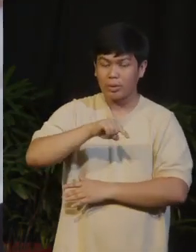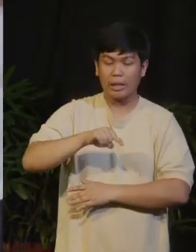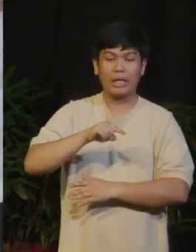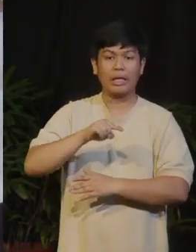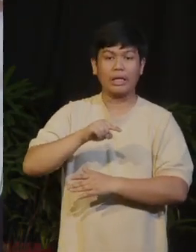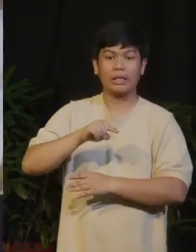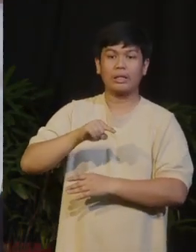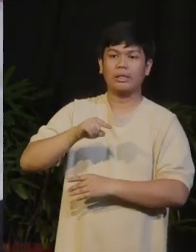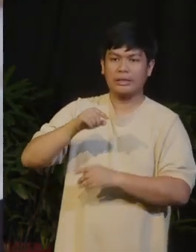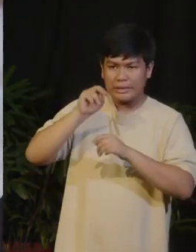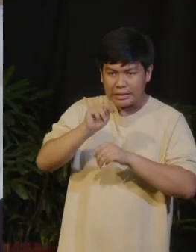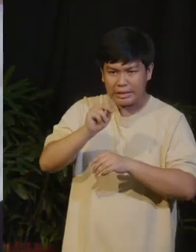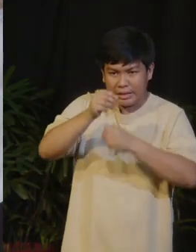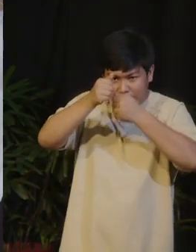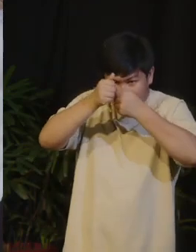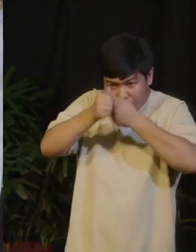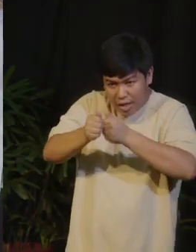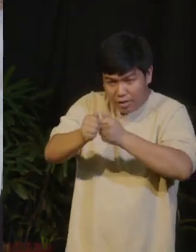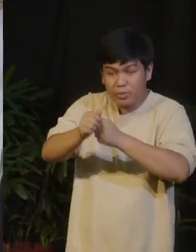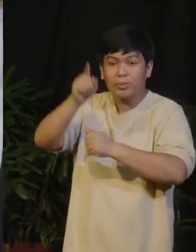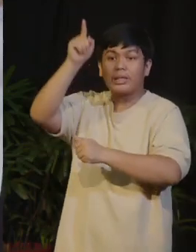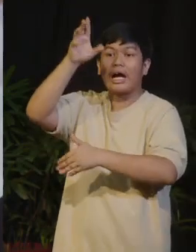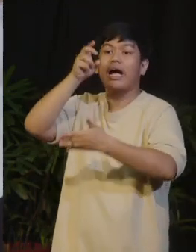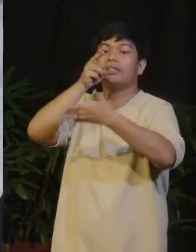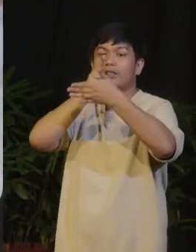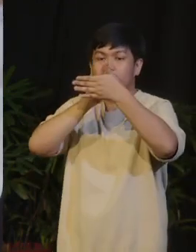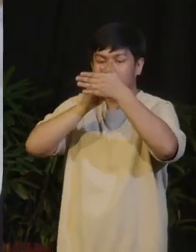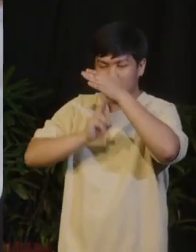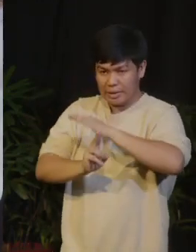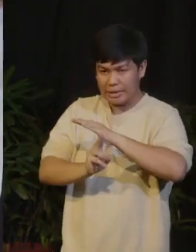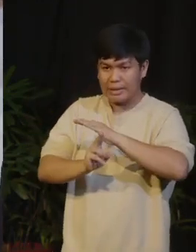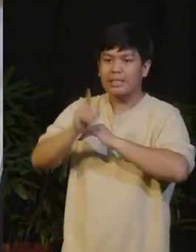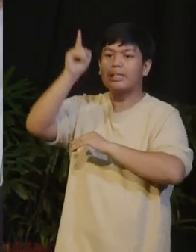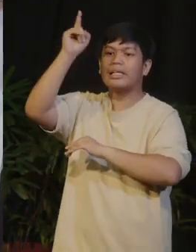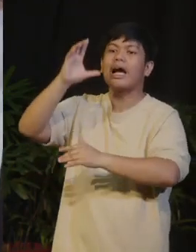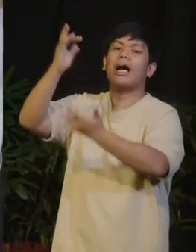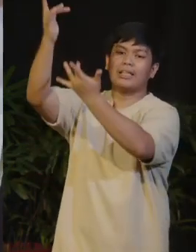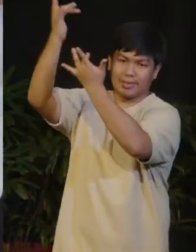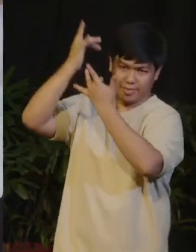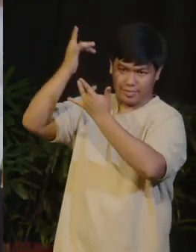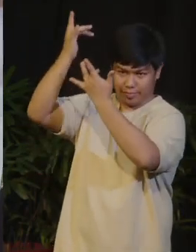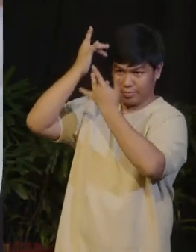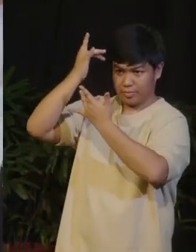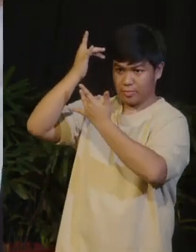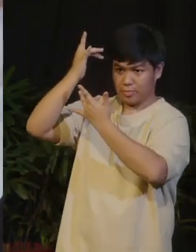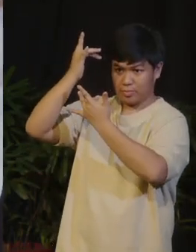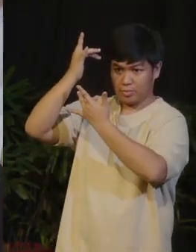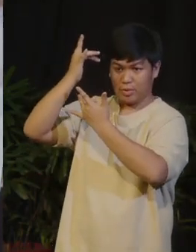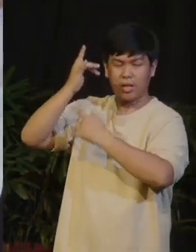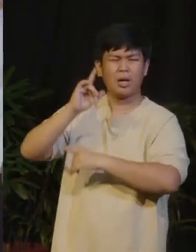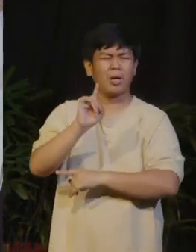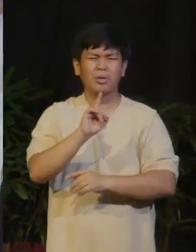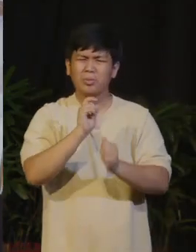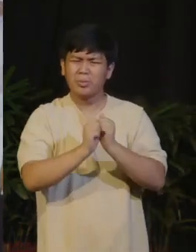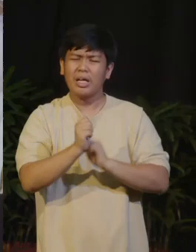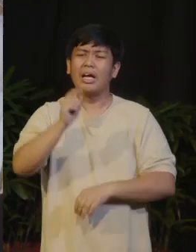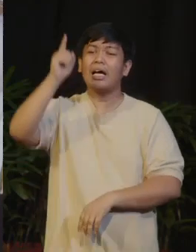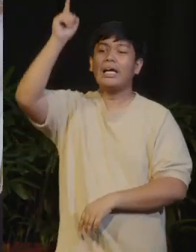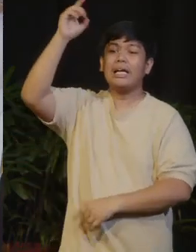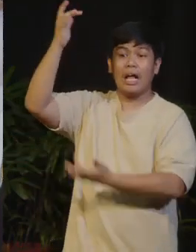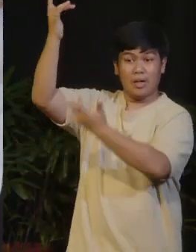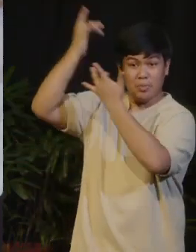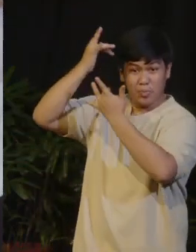kahabagan niya nakikita sa atin. Yun ang sabi natin kanina. Be merciful as your Father in heaven is